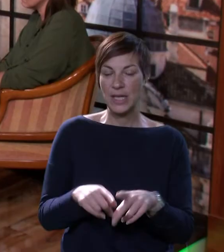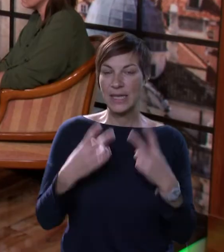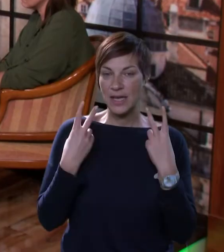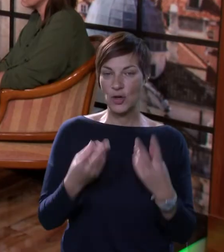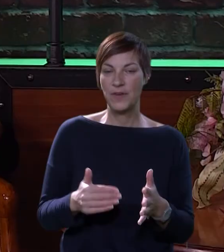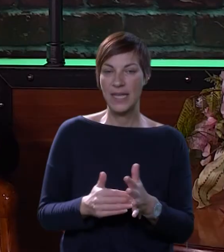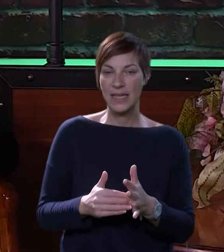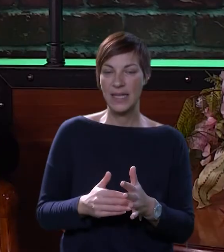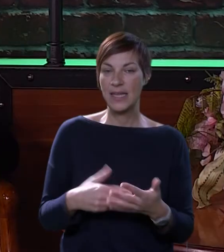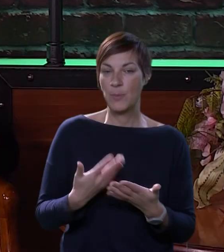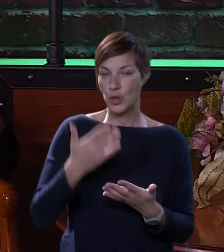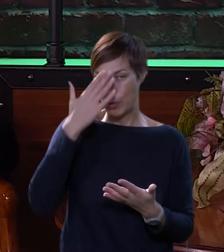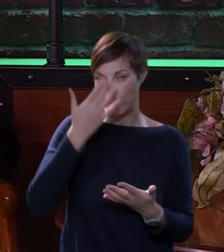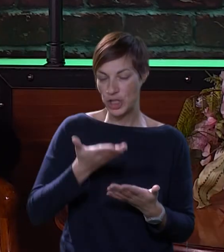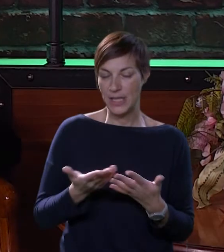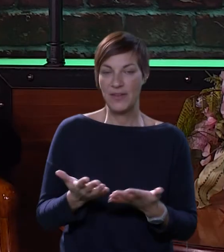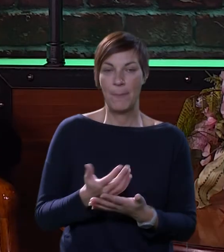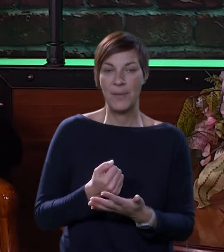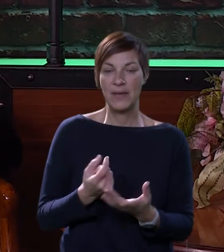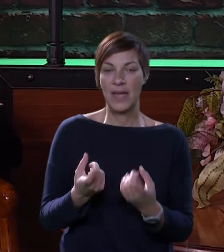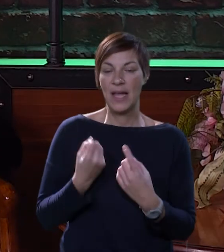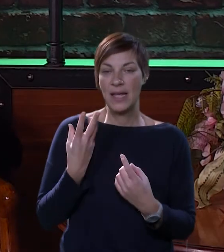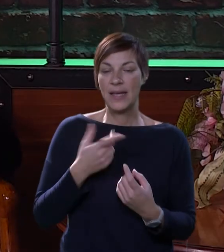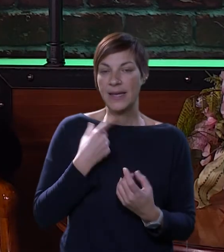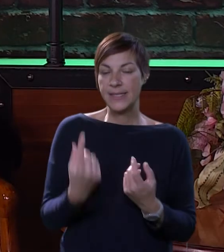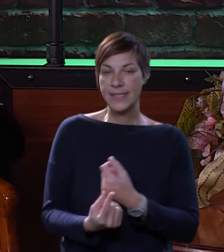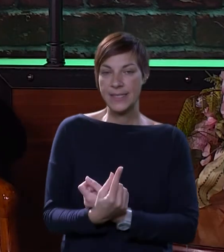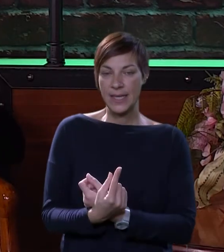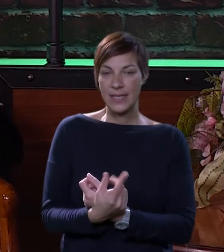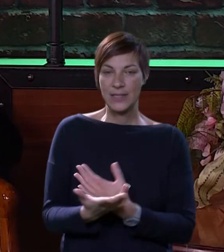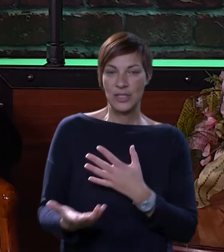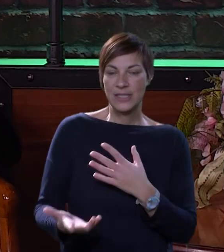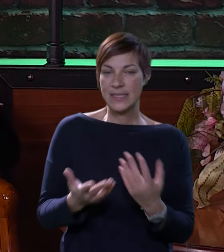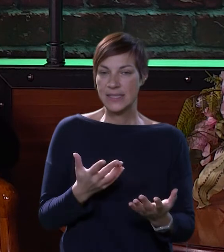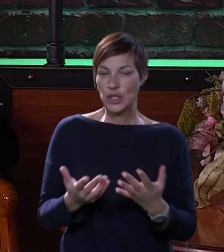jednako vrijedno i trebamo to poštivati i prihvaćati. Ali kad se dogodi to neko